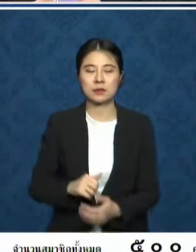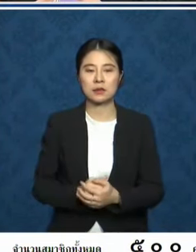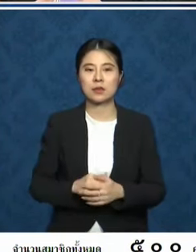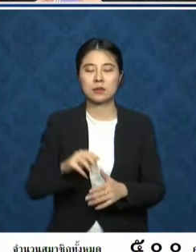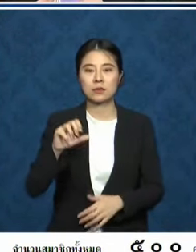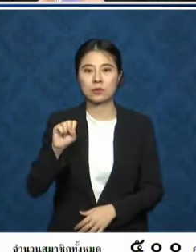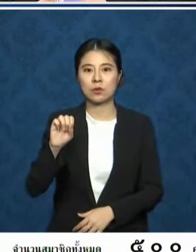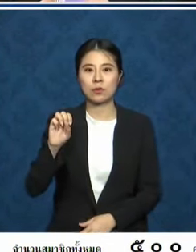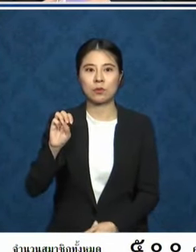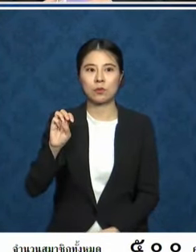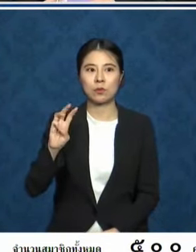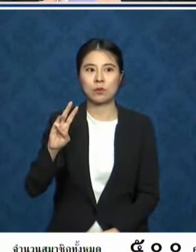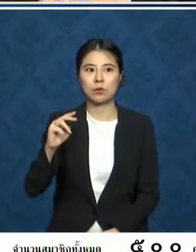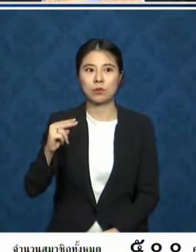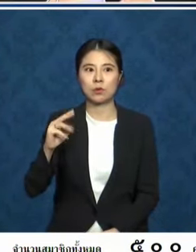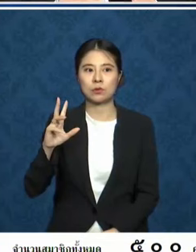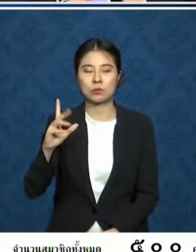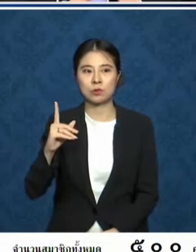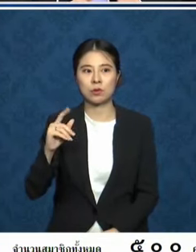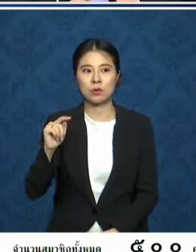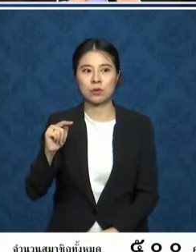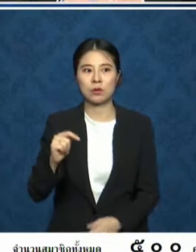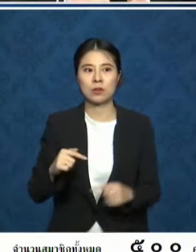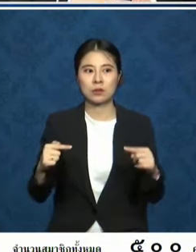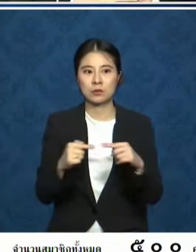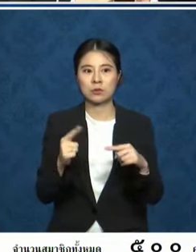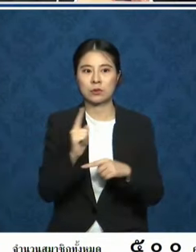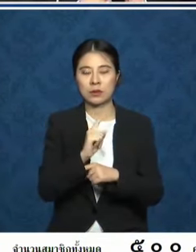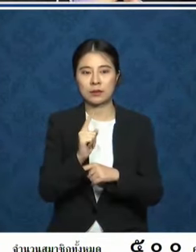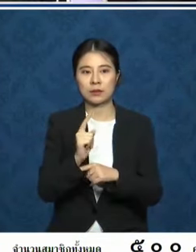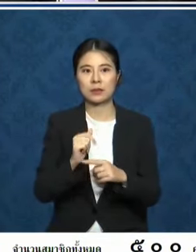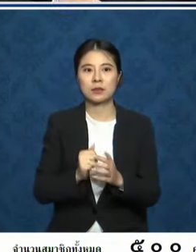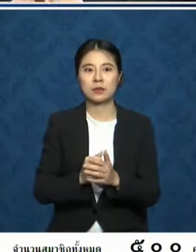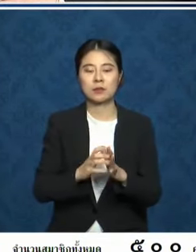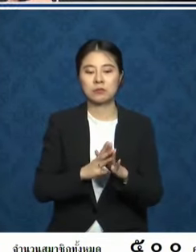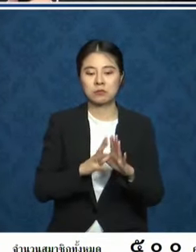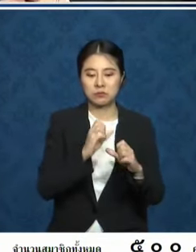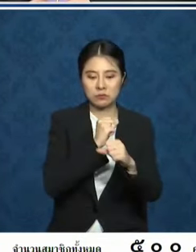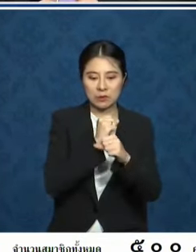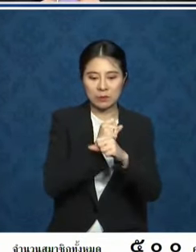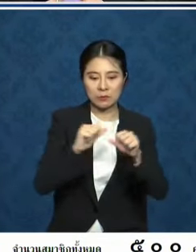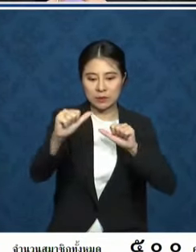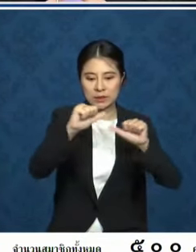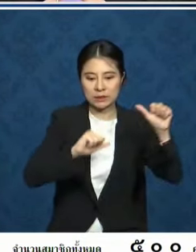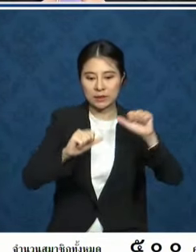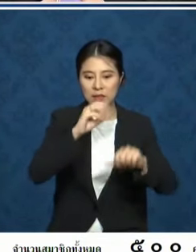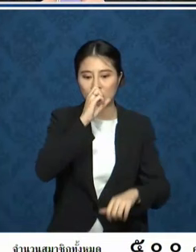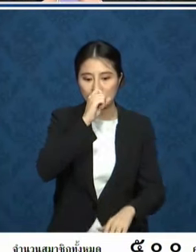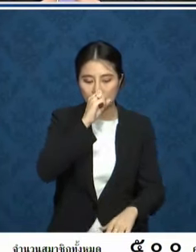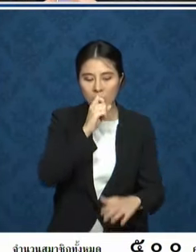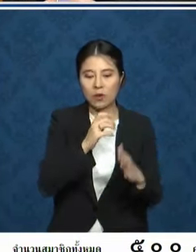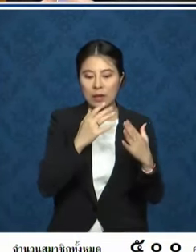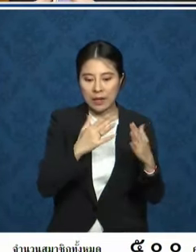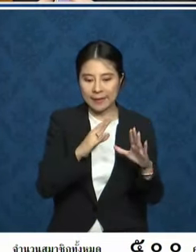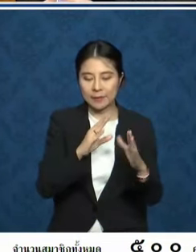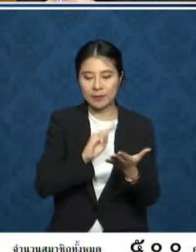กในการครับเครื่อนหน่วยที่จะเป็นรอยต่อระหว่างภาคการทดลองไปสู่ภาคุษษาหกรรมได้มี